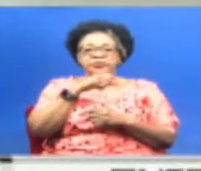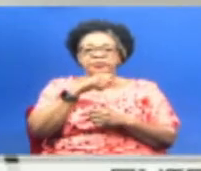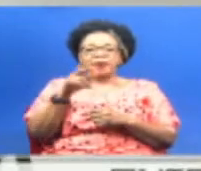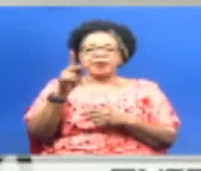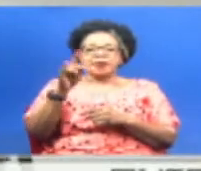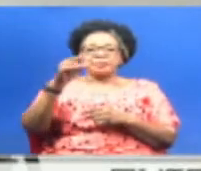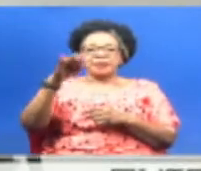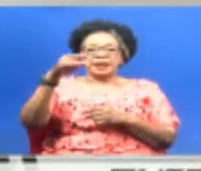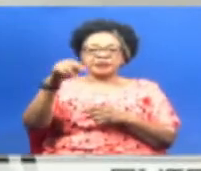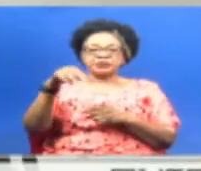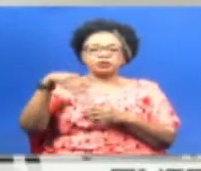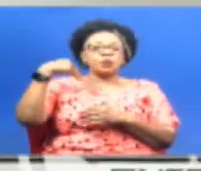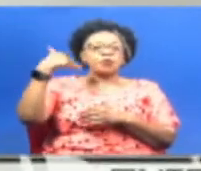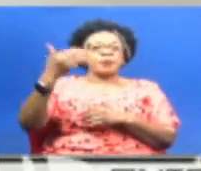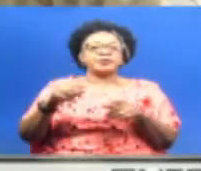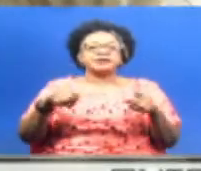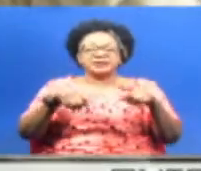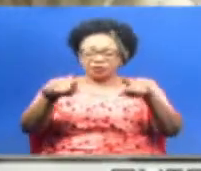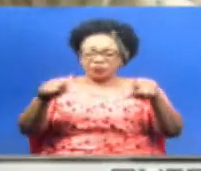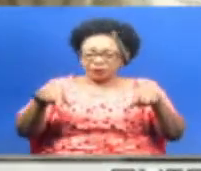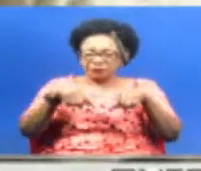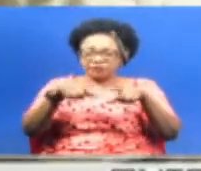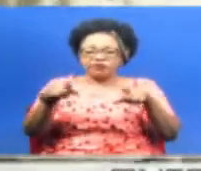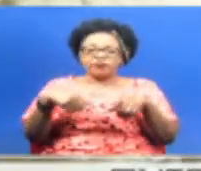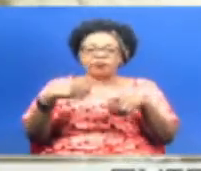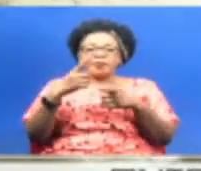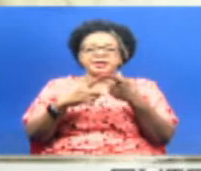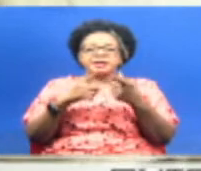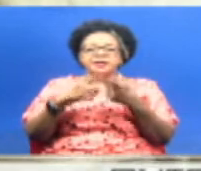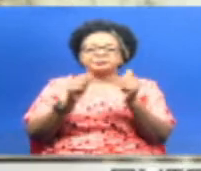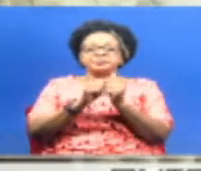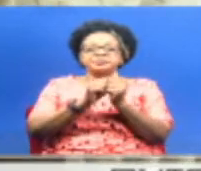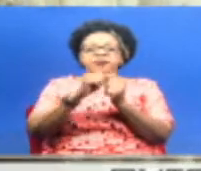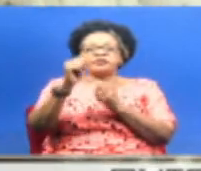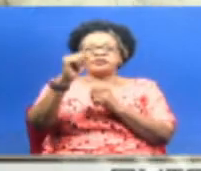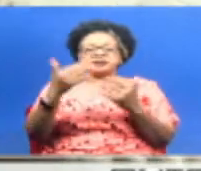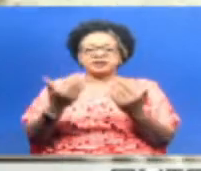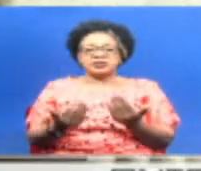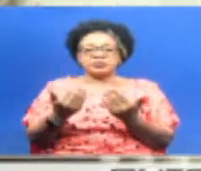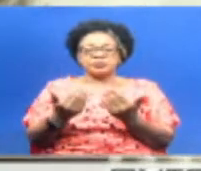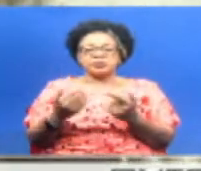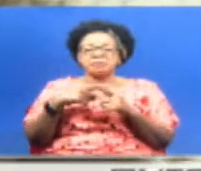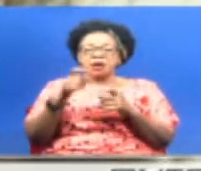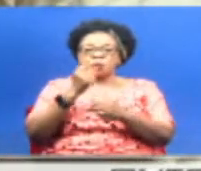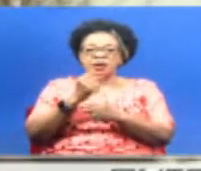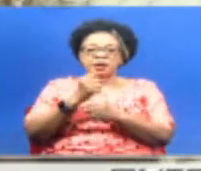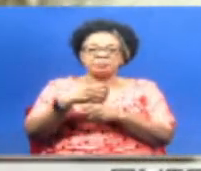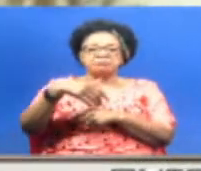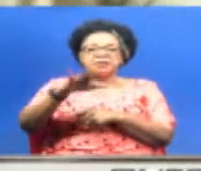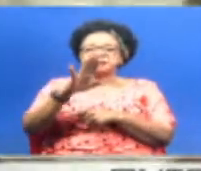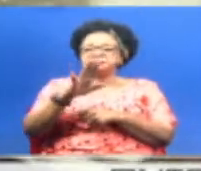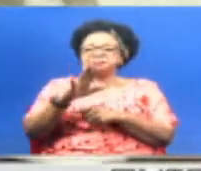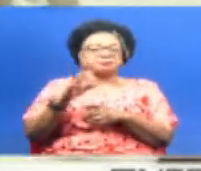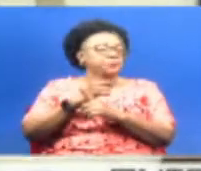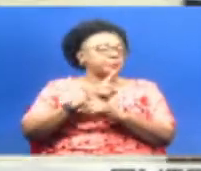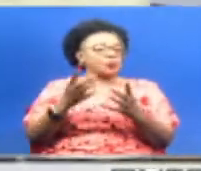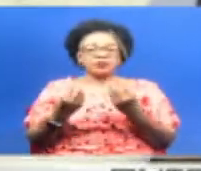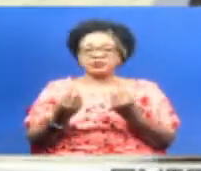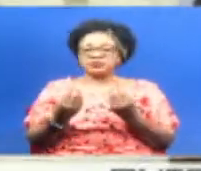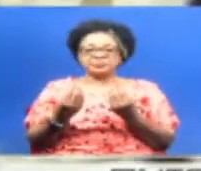amekuwa akiwarekodia wasanii nyimbo kwa miaka 15 sasa, ila kazi yake haijakuwa rahisi.